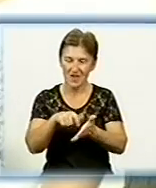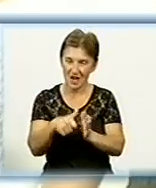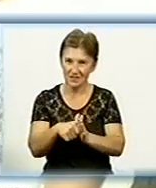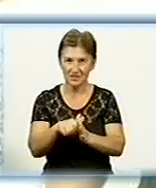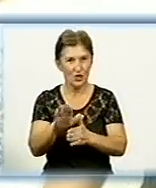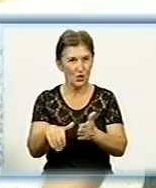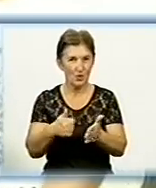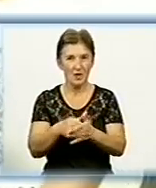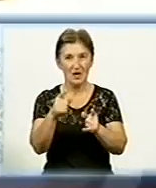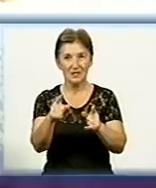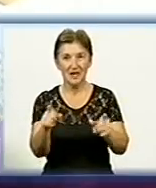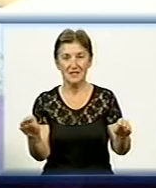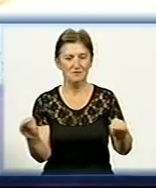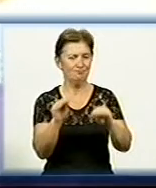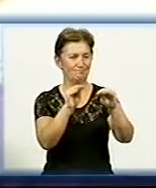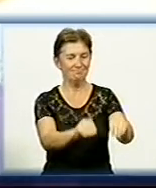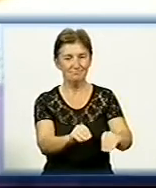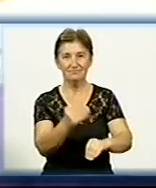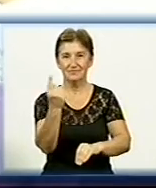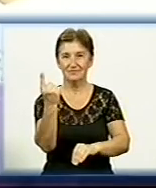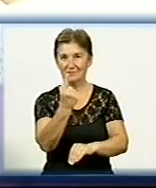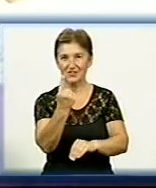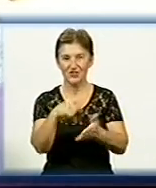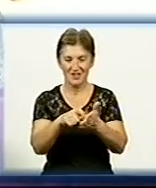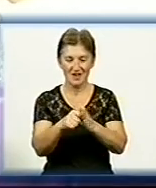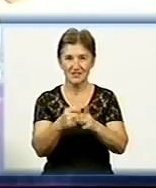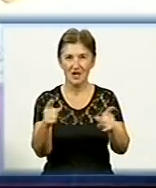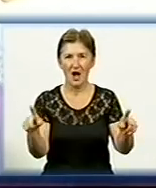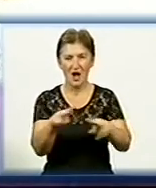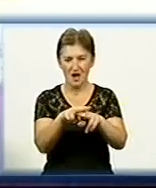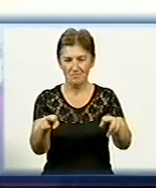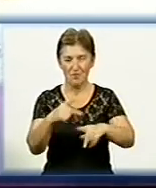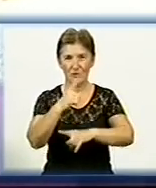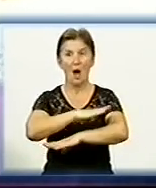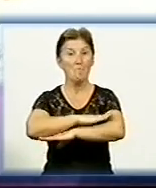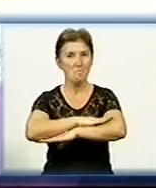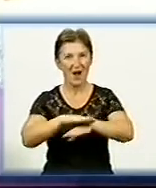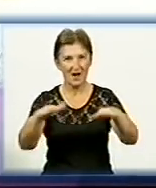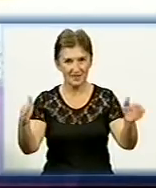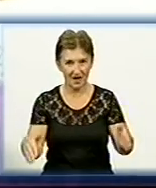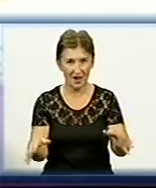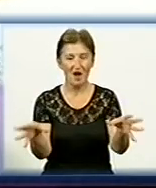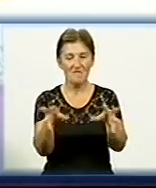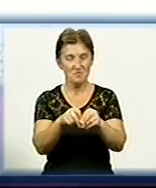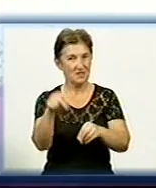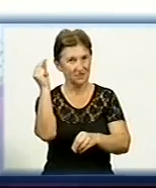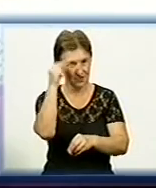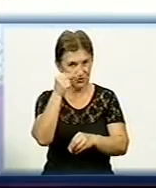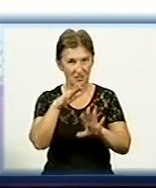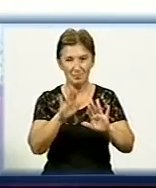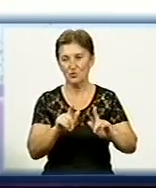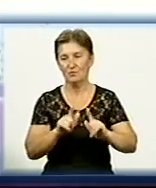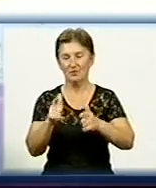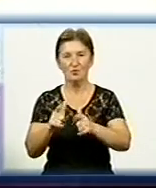Нас посадили за одну парту, і з того часу ми так разом і дружимо, разом вчили в школі, і разом поступили в одне учебне